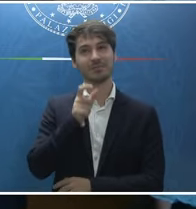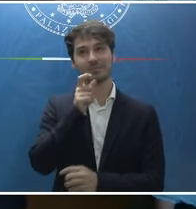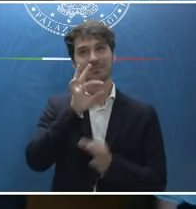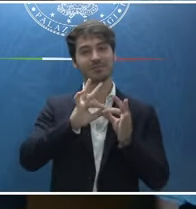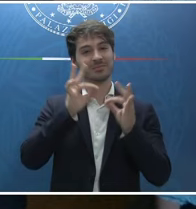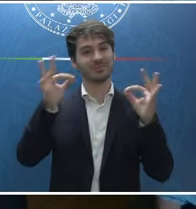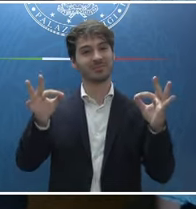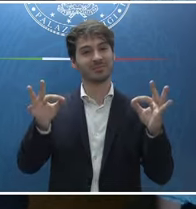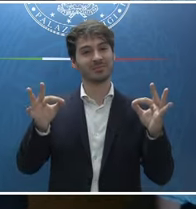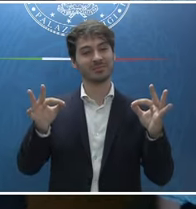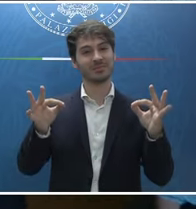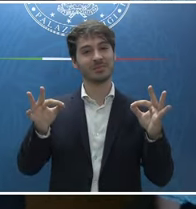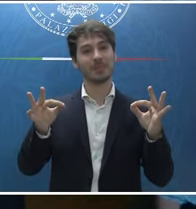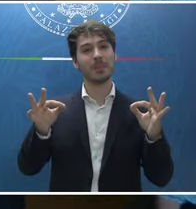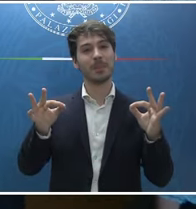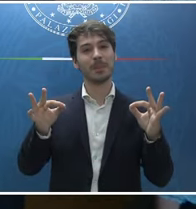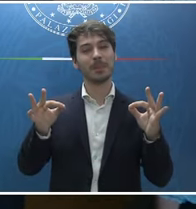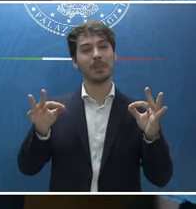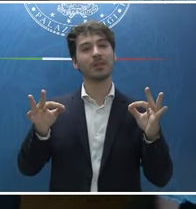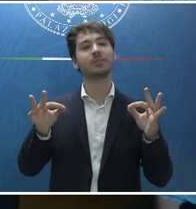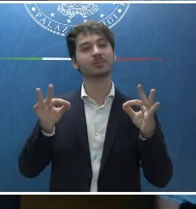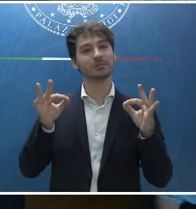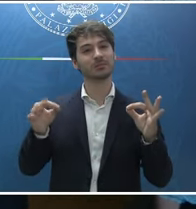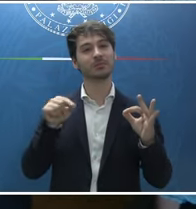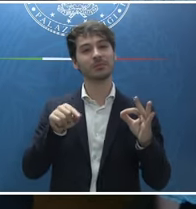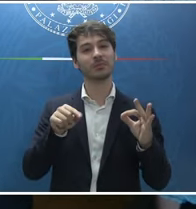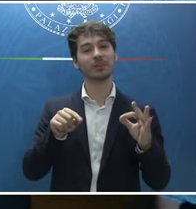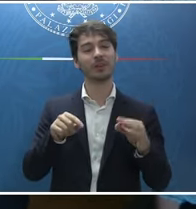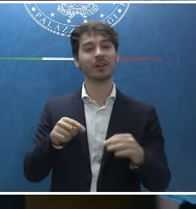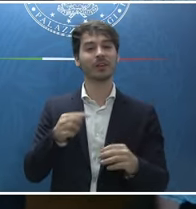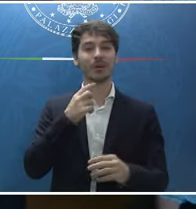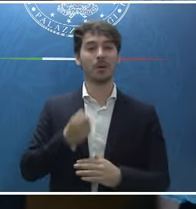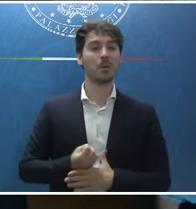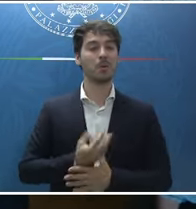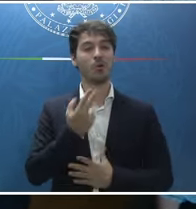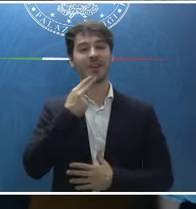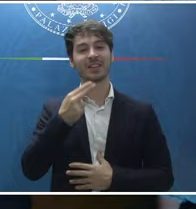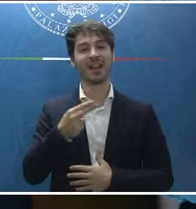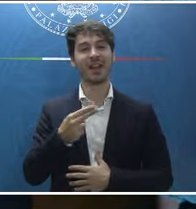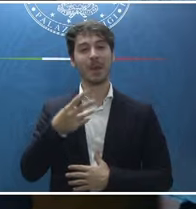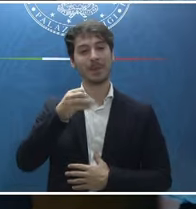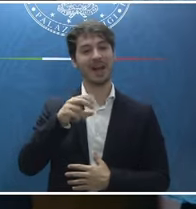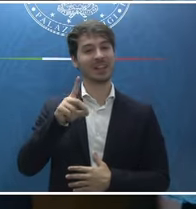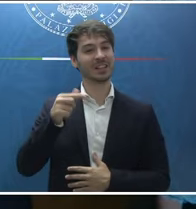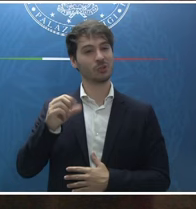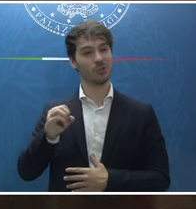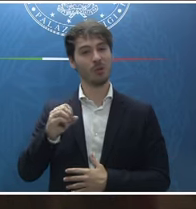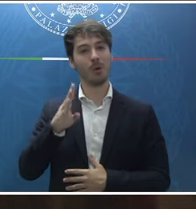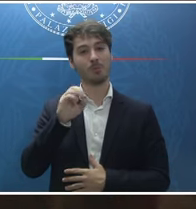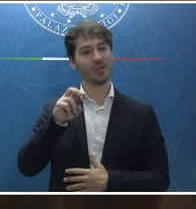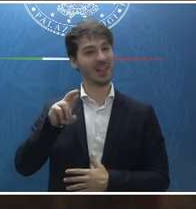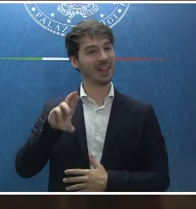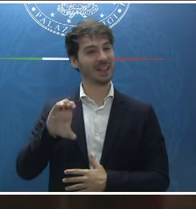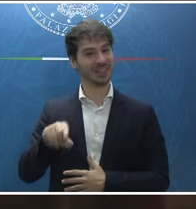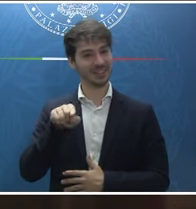opportunamente quello che viene chiamato uno dei poeti maledetti, Charles Baudelaire. Ecco, io quella citazione